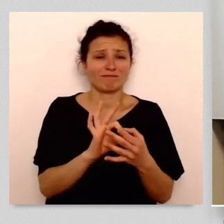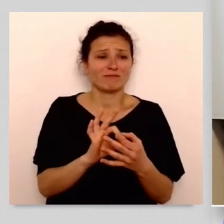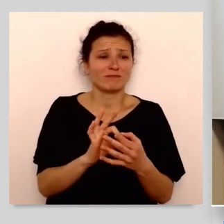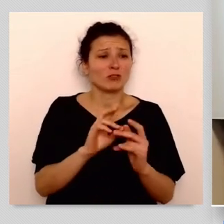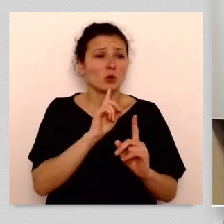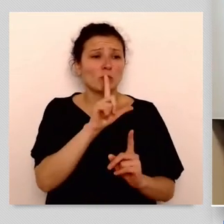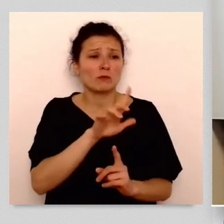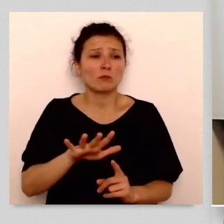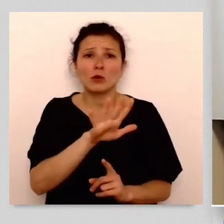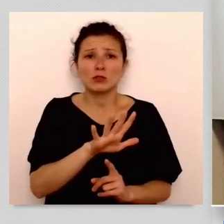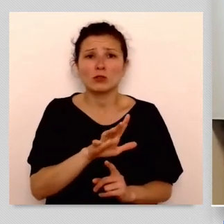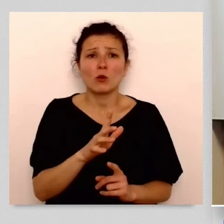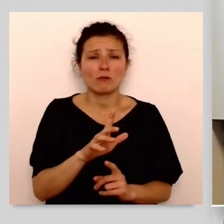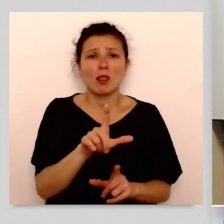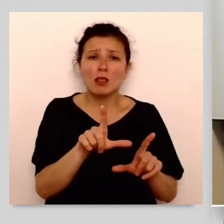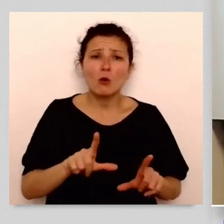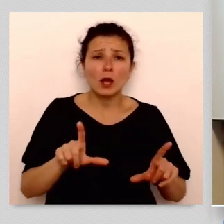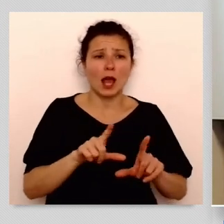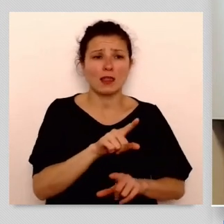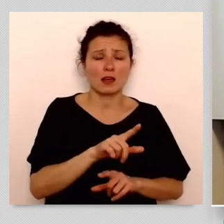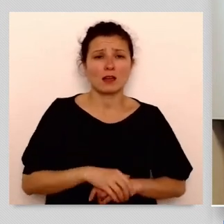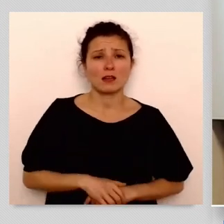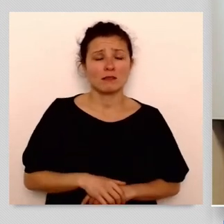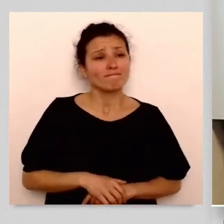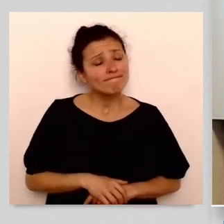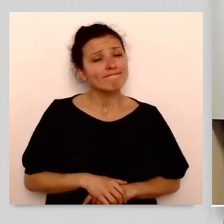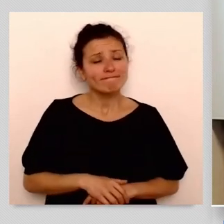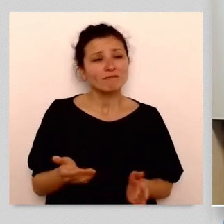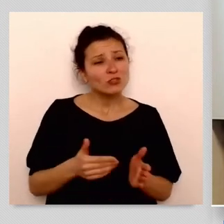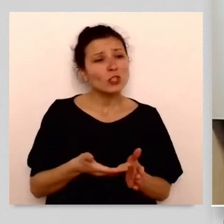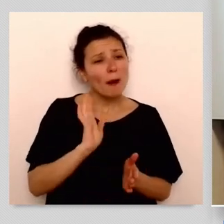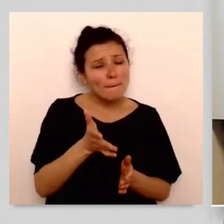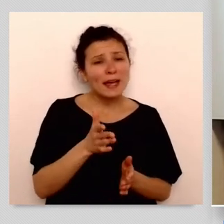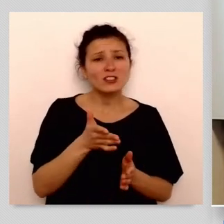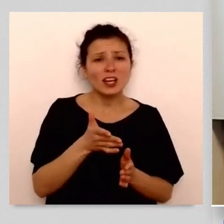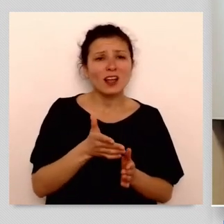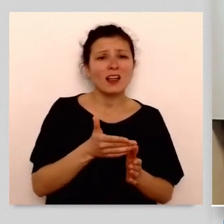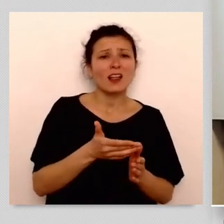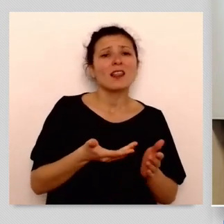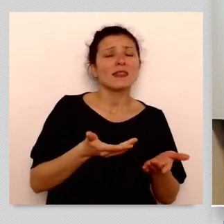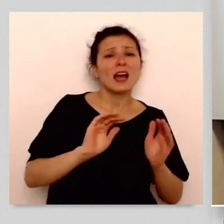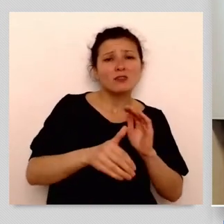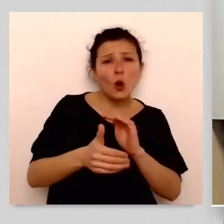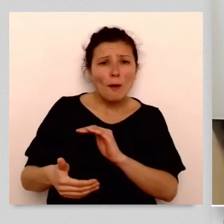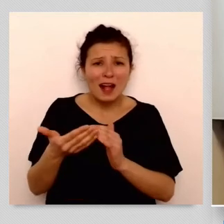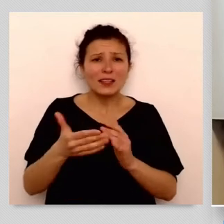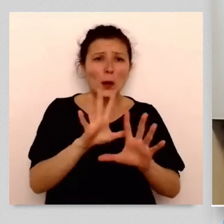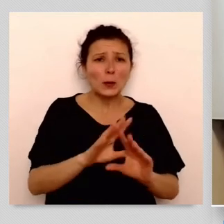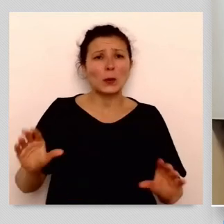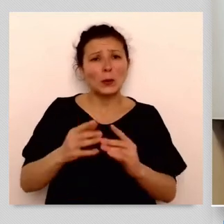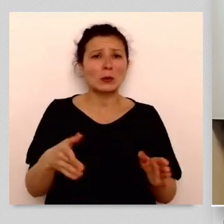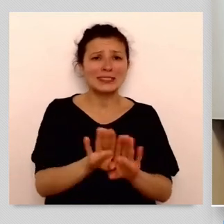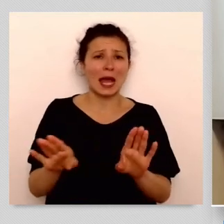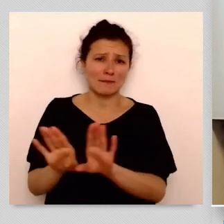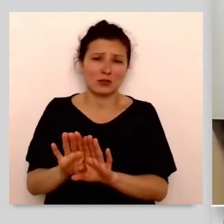społecznością lokalną, że no, trzeba będzie kiedyś ten kompleks wygasić, prawda? Węgla nie będzie można wydobywać